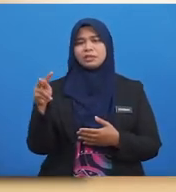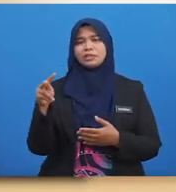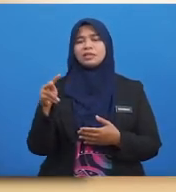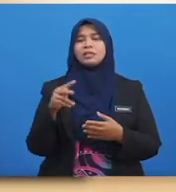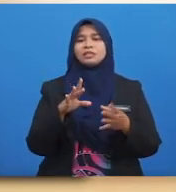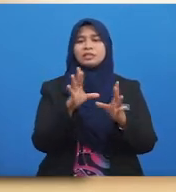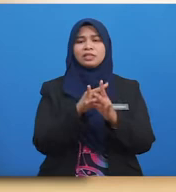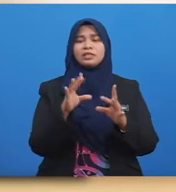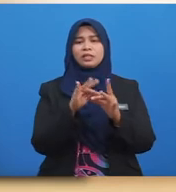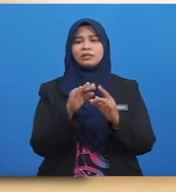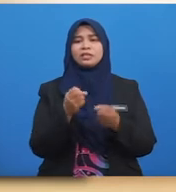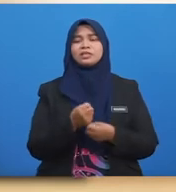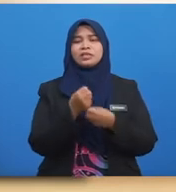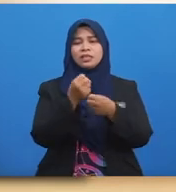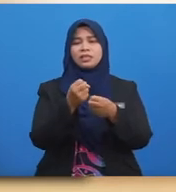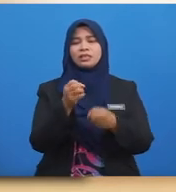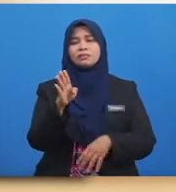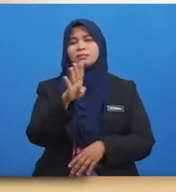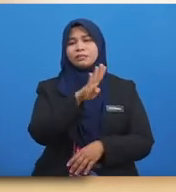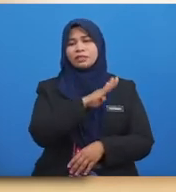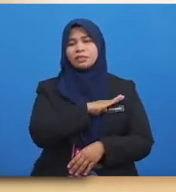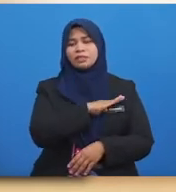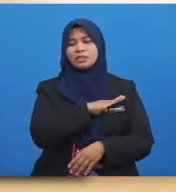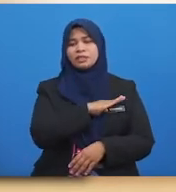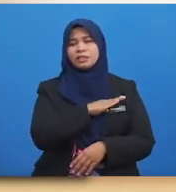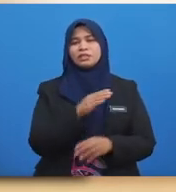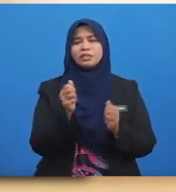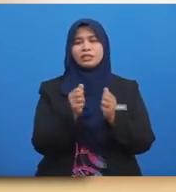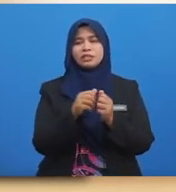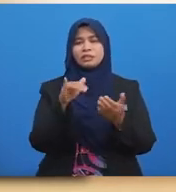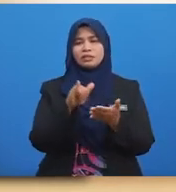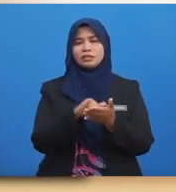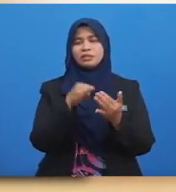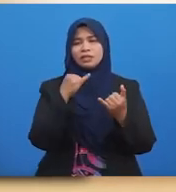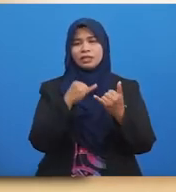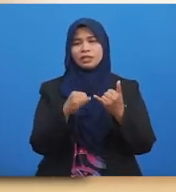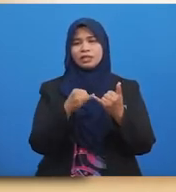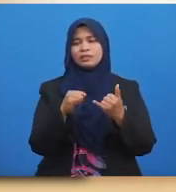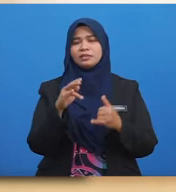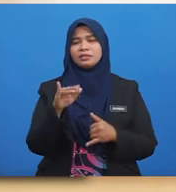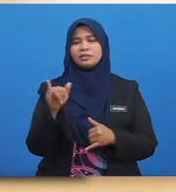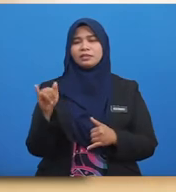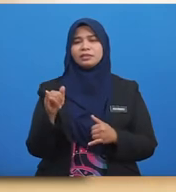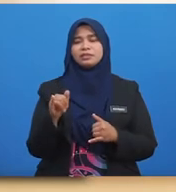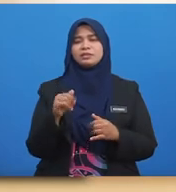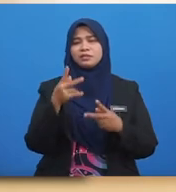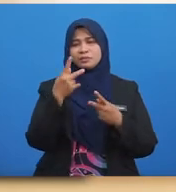Hal ini telah menyebabkan Sarawak diserahkan kepada British. Maka dengan